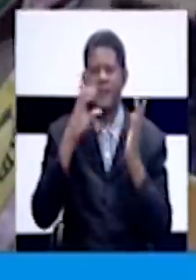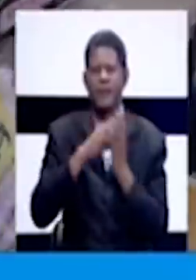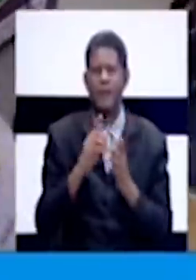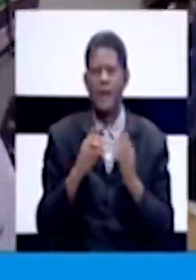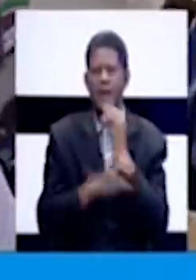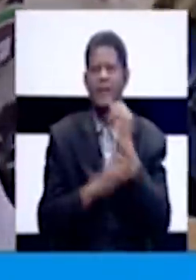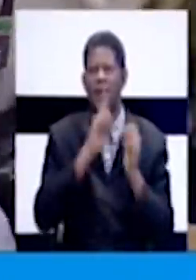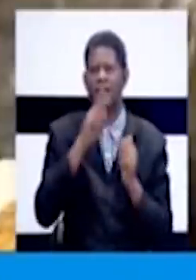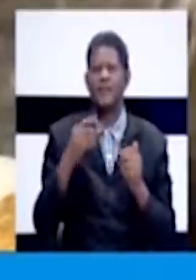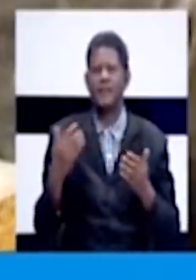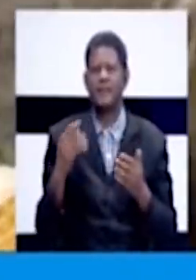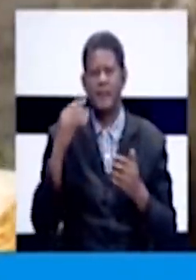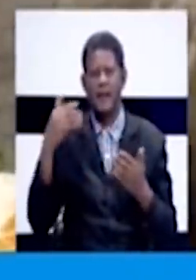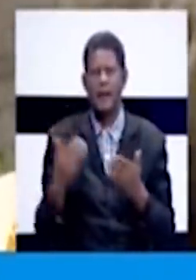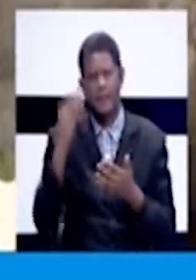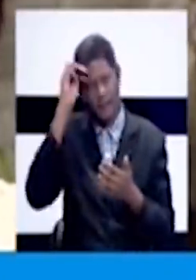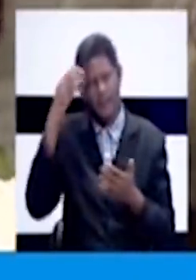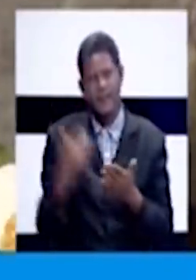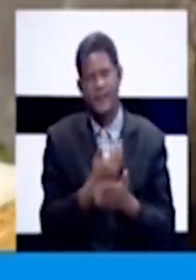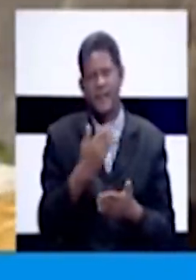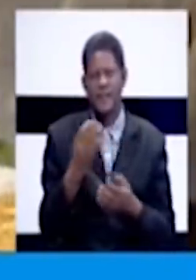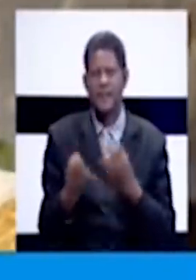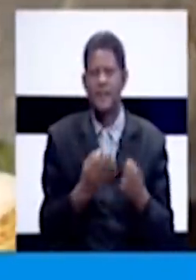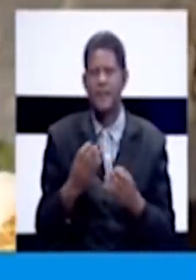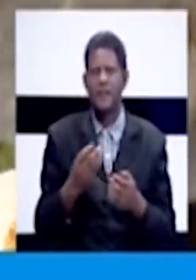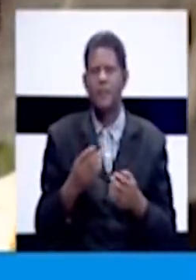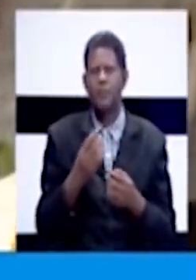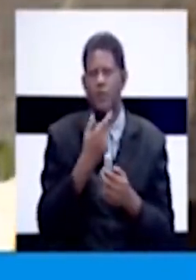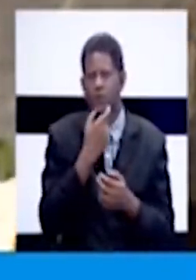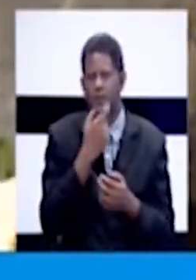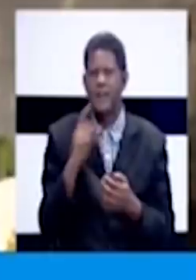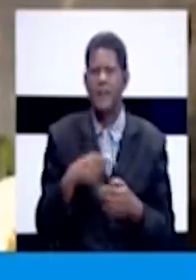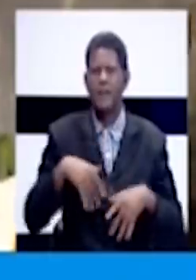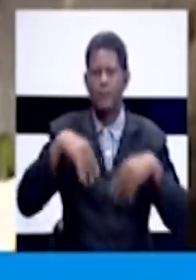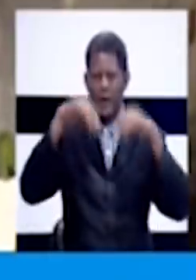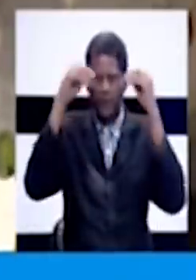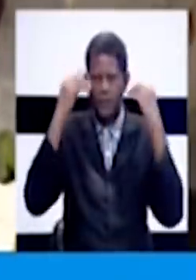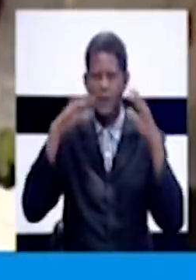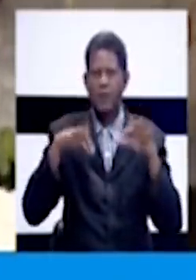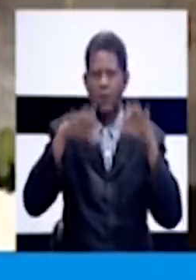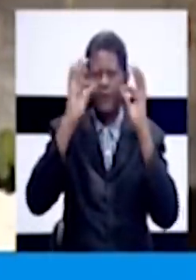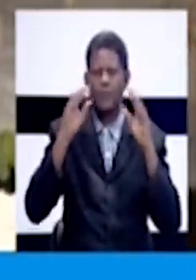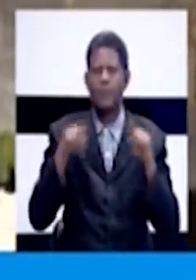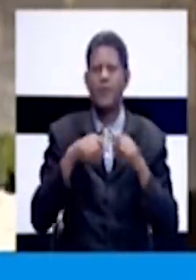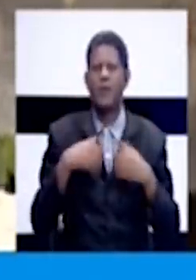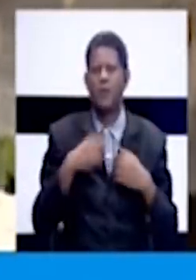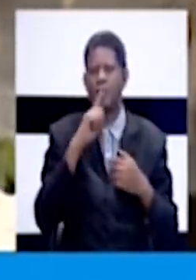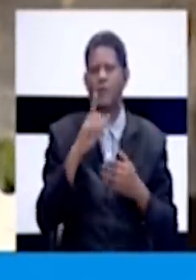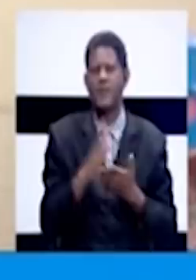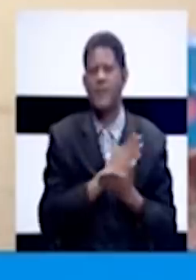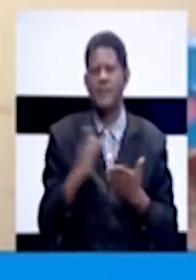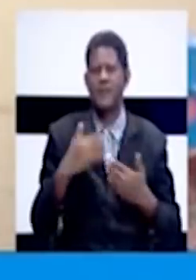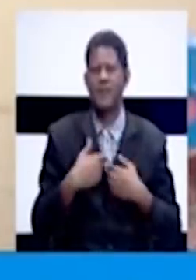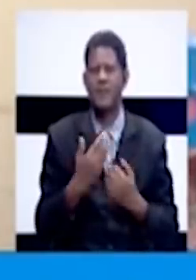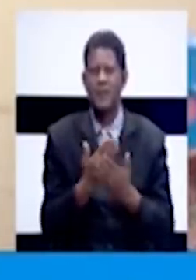تابي هدا سقالي زن ببوش كنت سيخون بكبر تاسيخون بأنسولا سيخون بلاللو وإتهورة تساونا للساطف اللو مالتيو